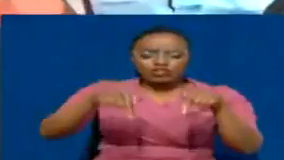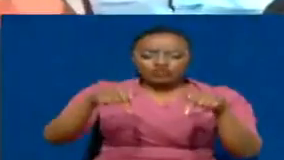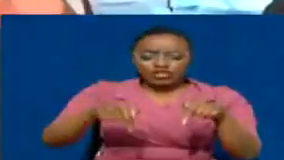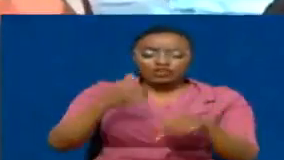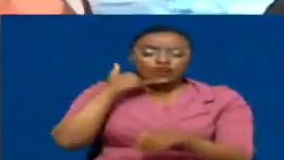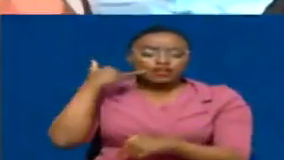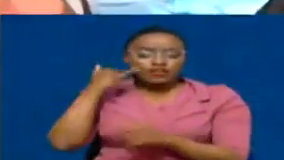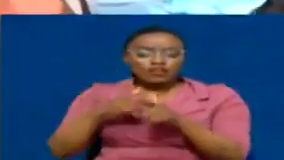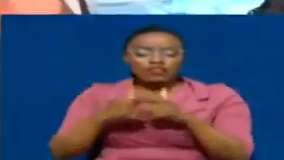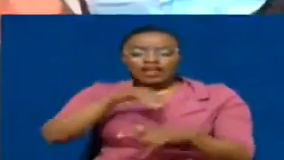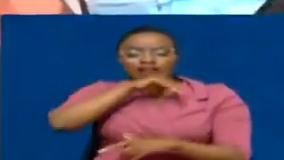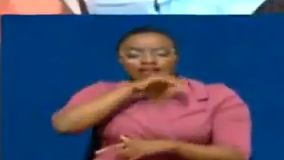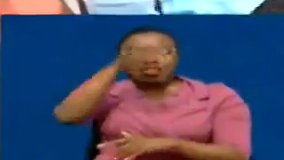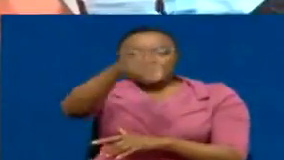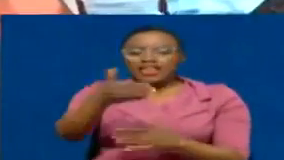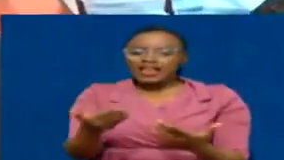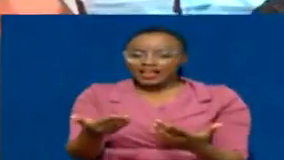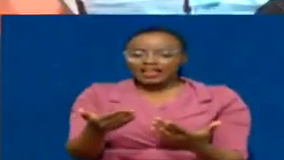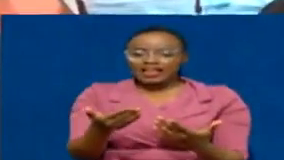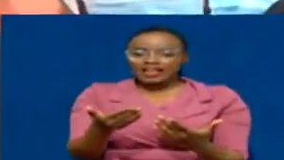huko Nakuru Mheshimiwa Raila Odinga hako huko.